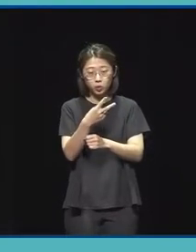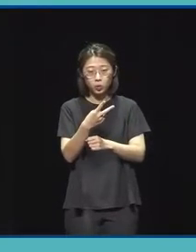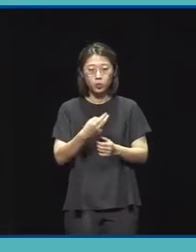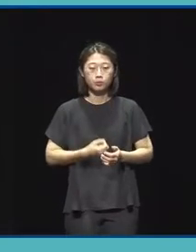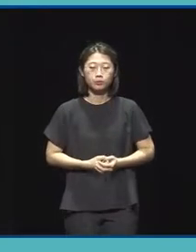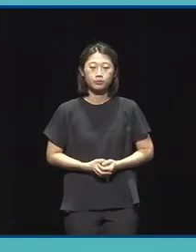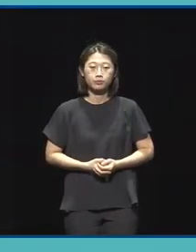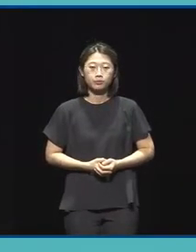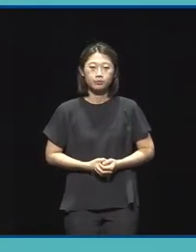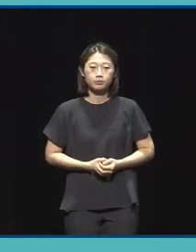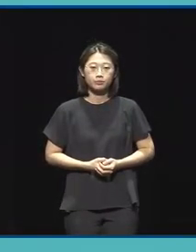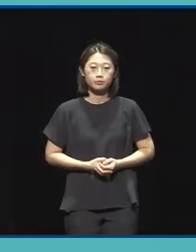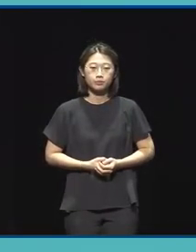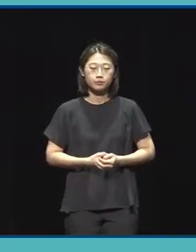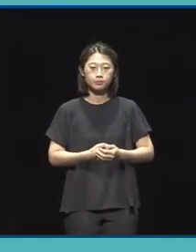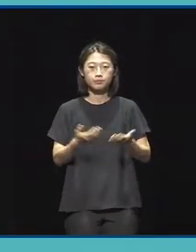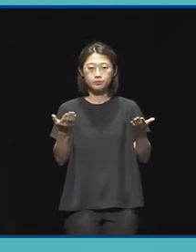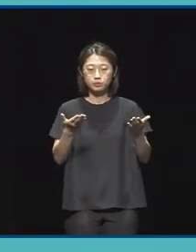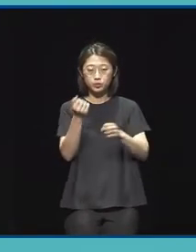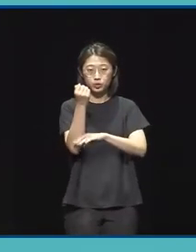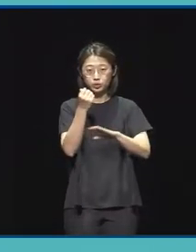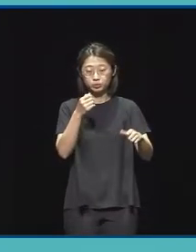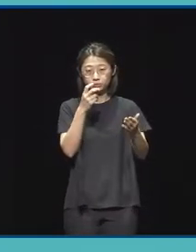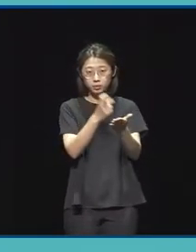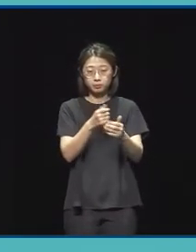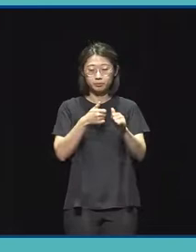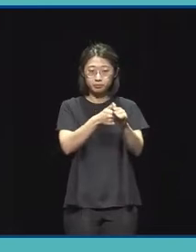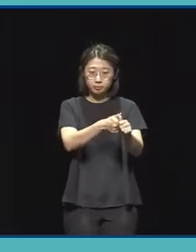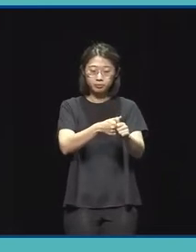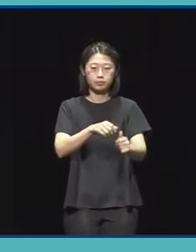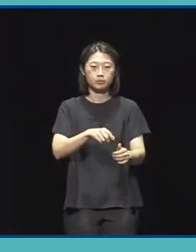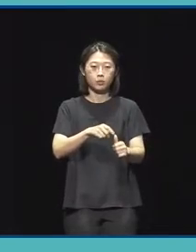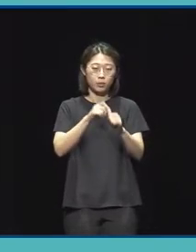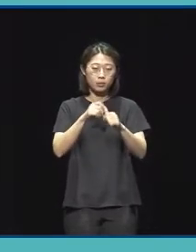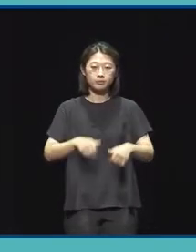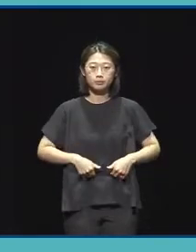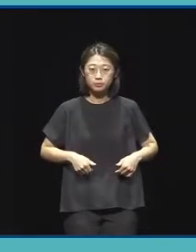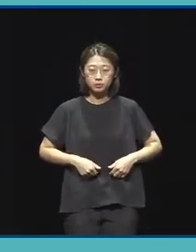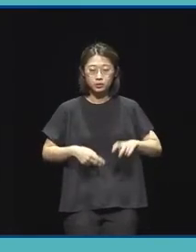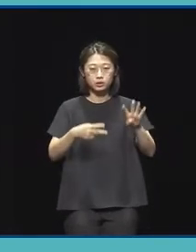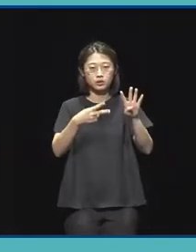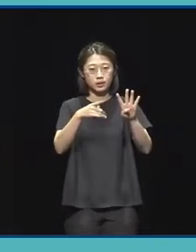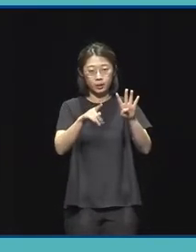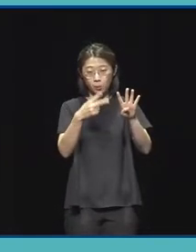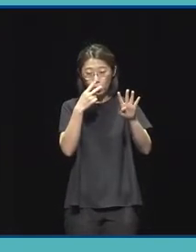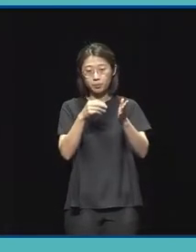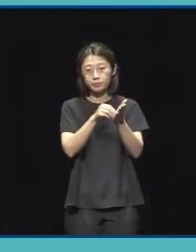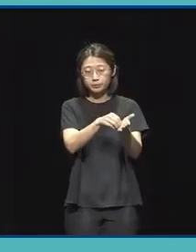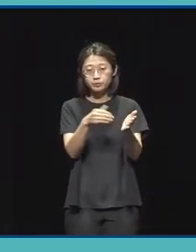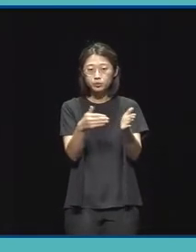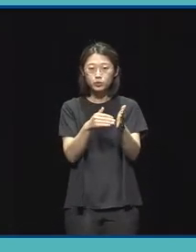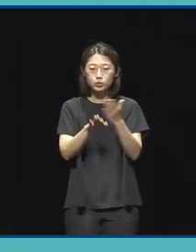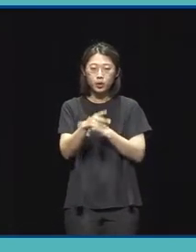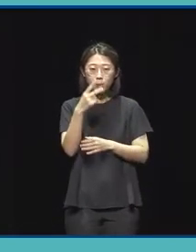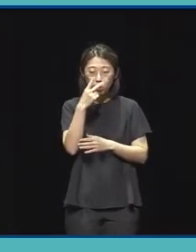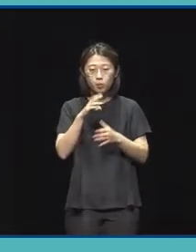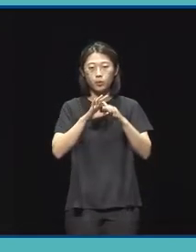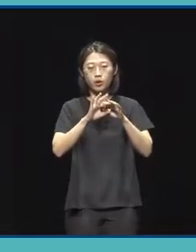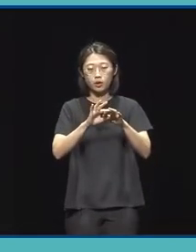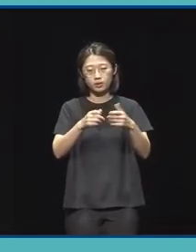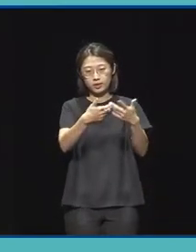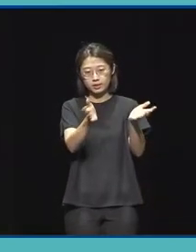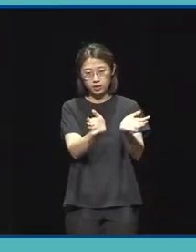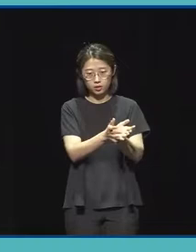등을 근로기준법을 준수하여야 하며 채용인턴의 4대 사회보험을 가입하고 관련 보험료를